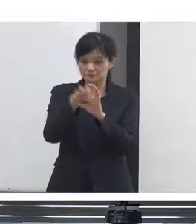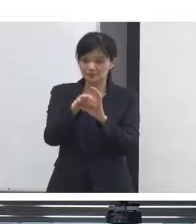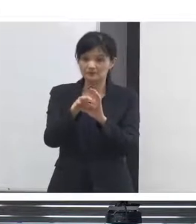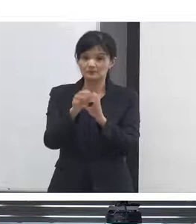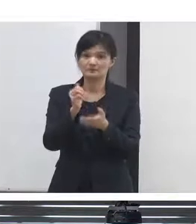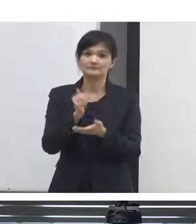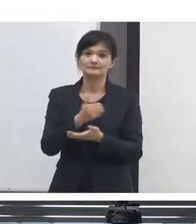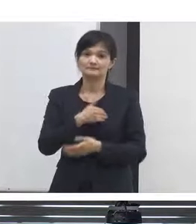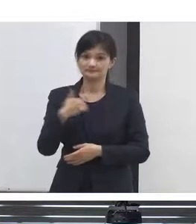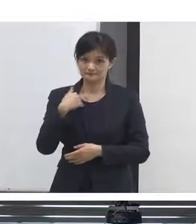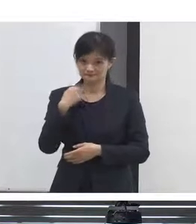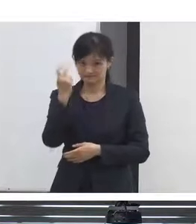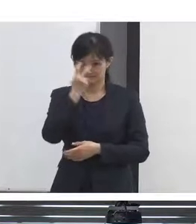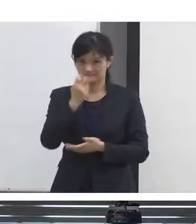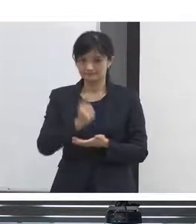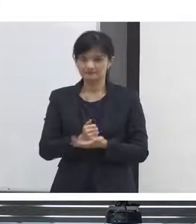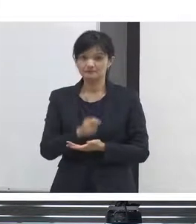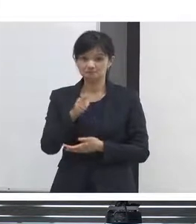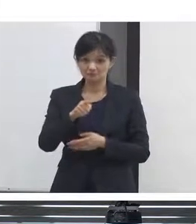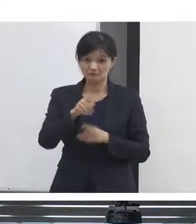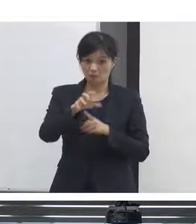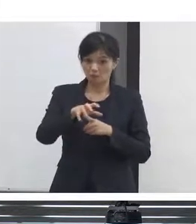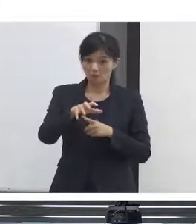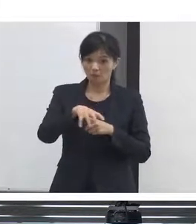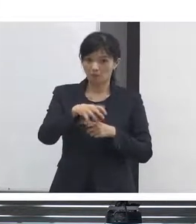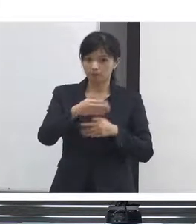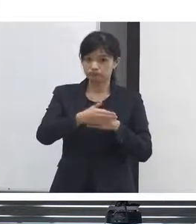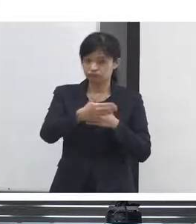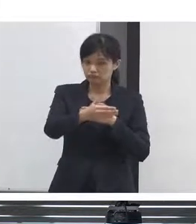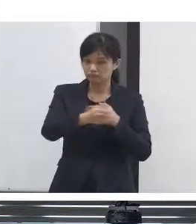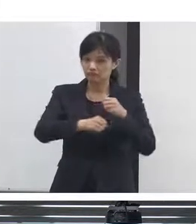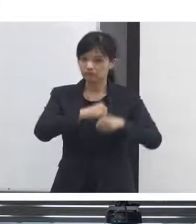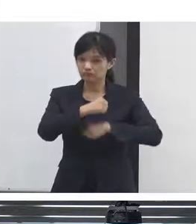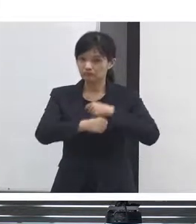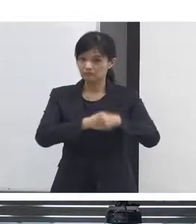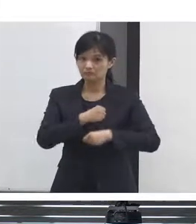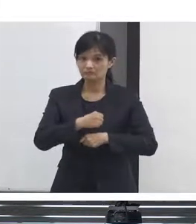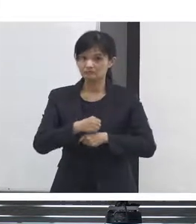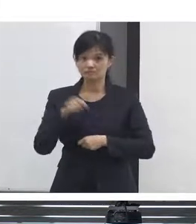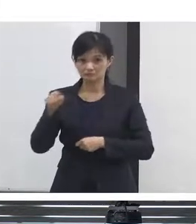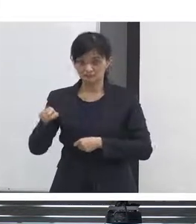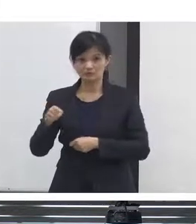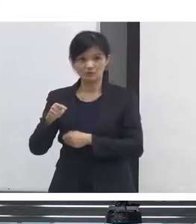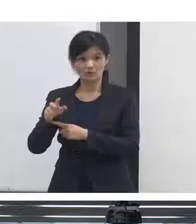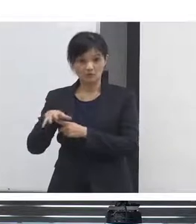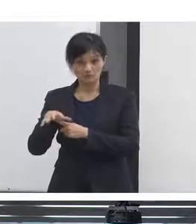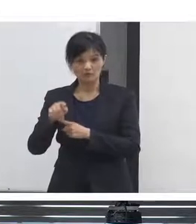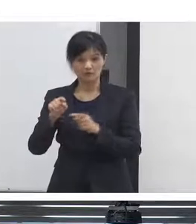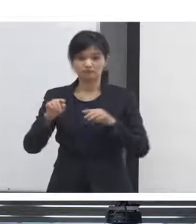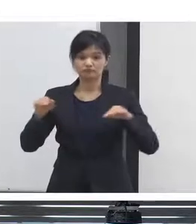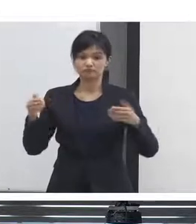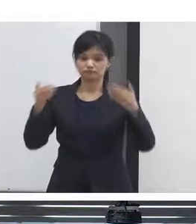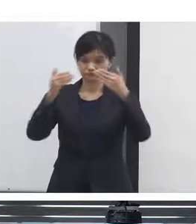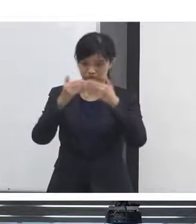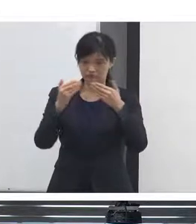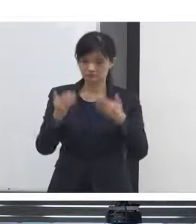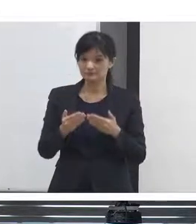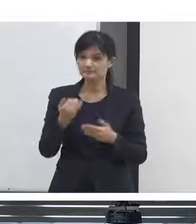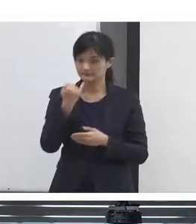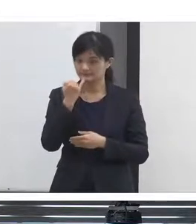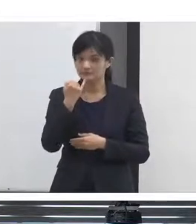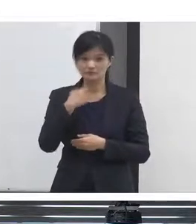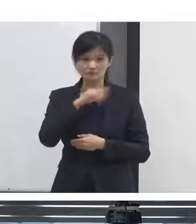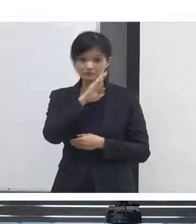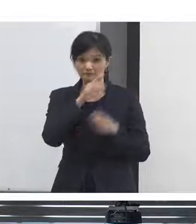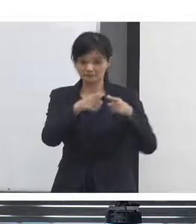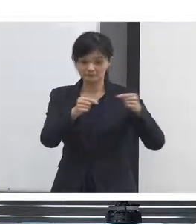的是说，这些农业活动与会呢，事实上是跟农业活动的知识本体呢做一个对应哦，就是说。我们参考了日本农业活动知识本